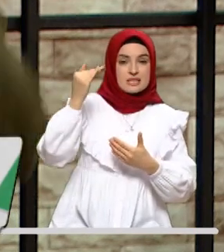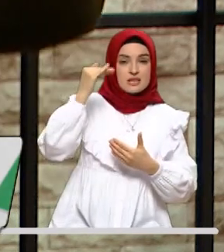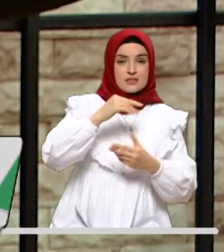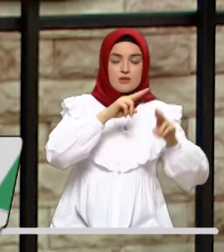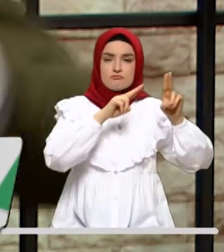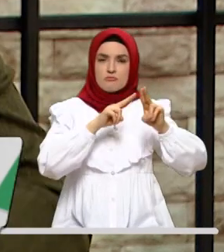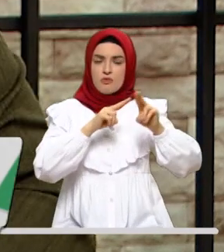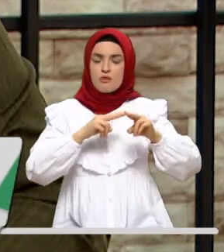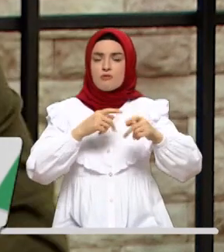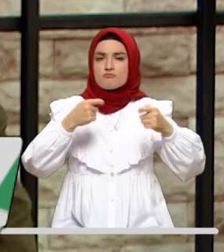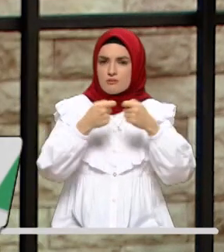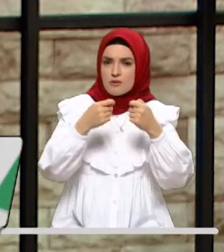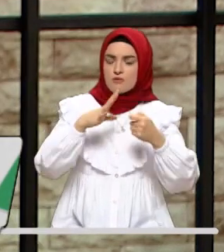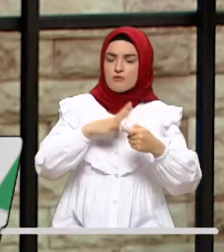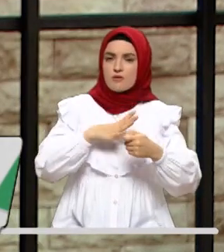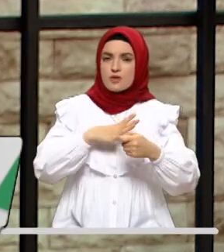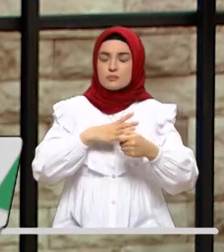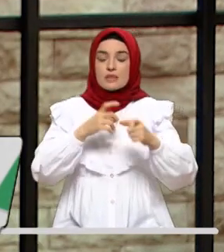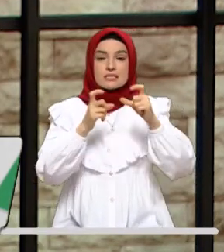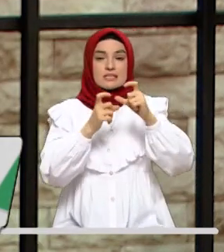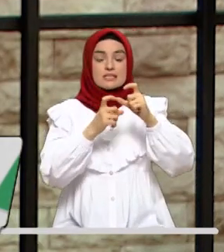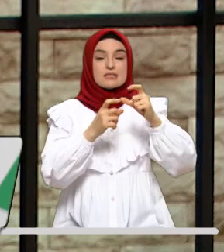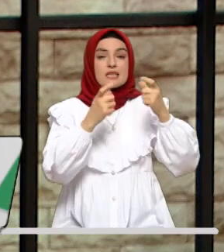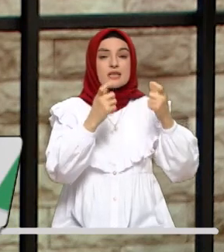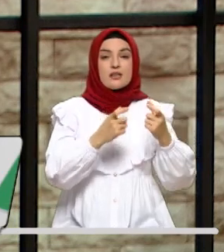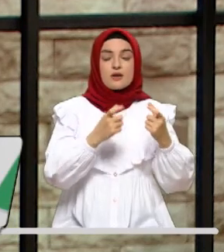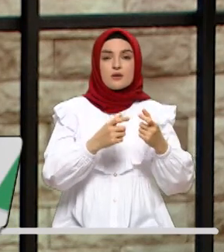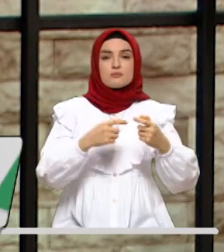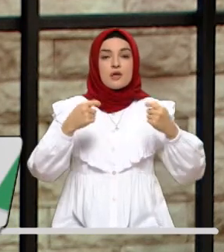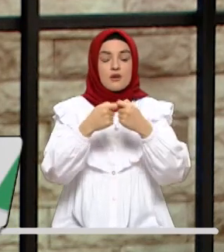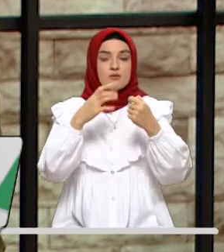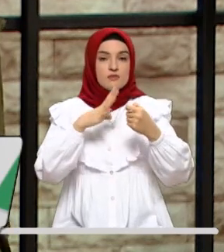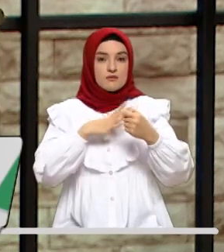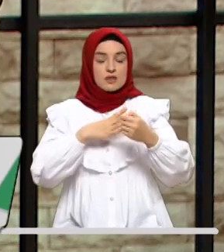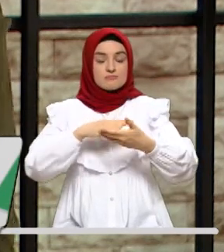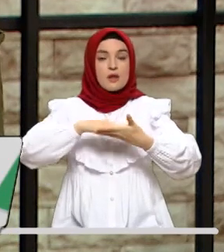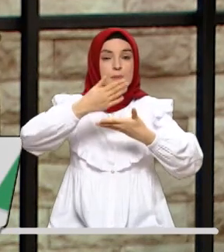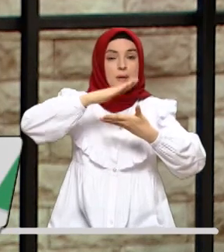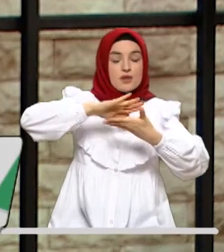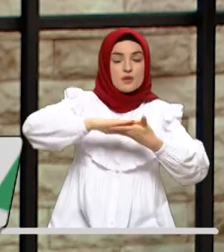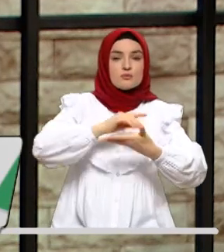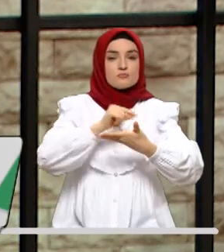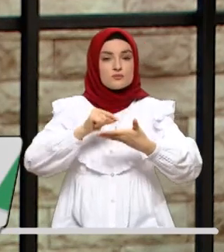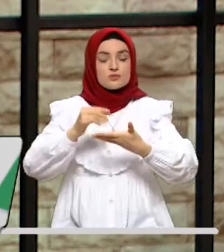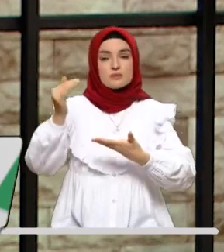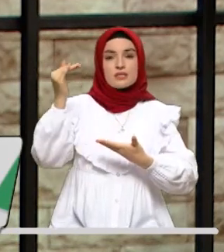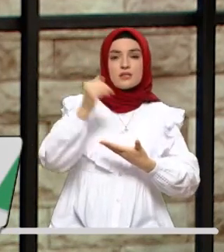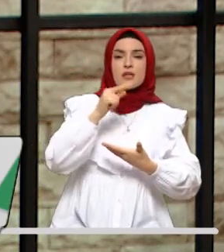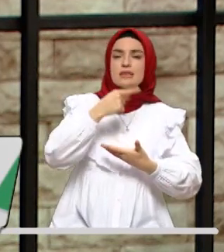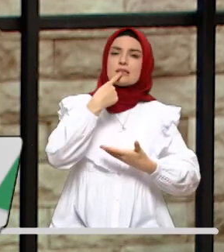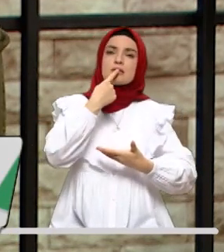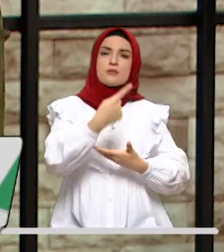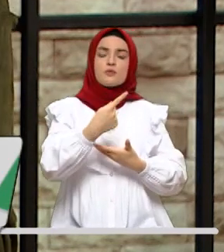var, Sarıkamış'ta harf var. Sarıkamış'ta mektup geliyor, telgraf geliyor Erzurum valisi Tahsin Bey'e. Diyor